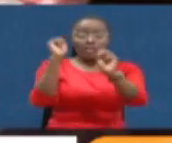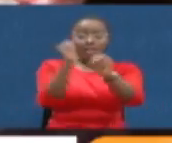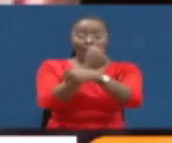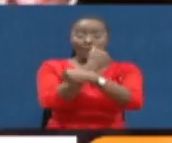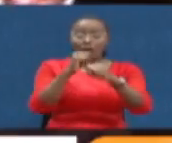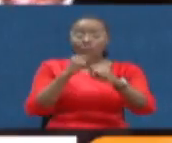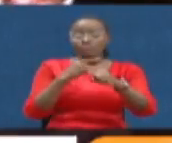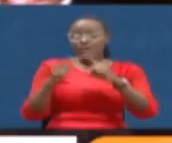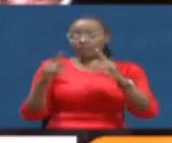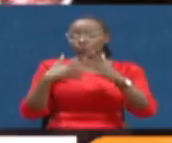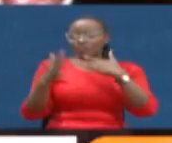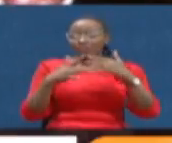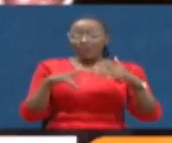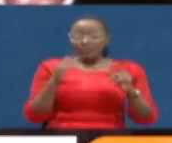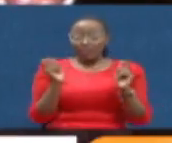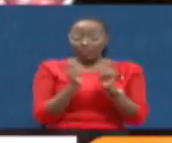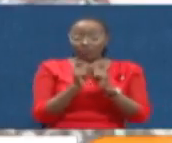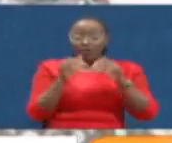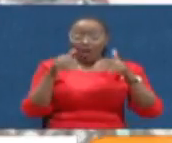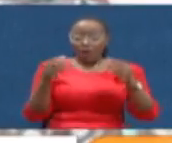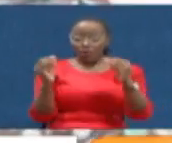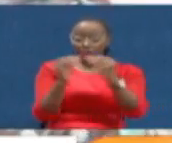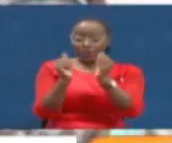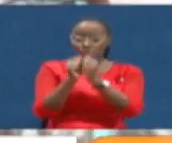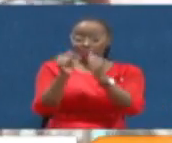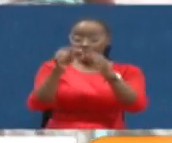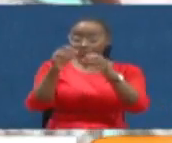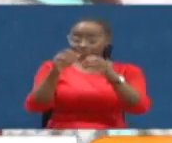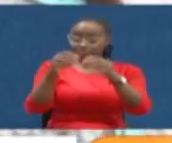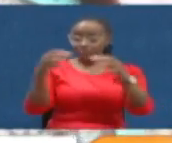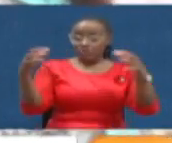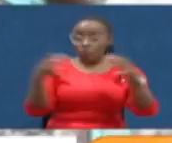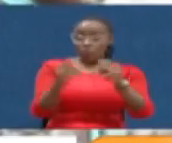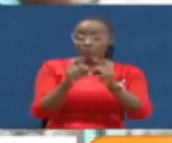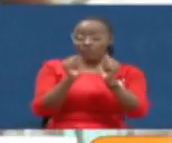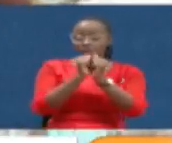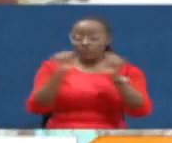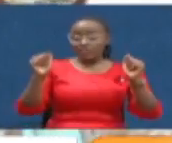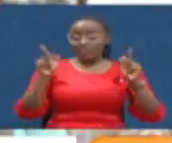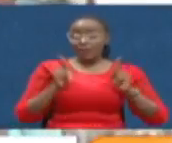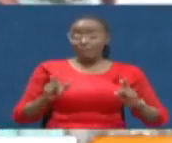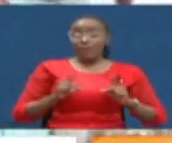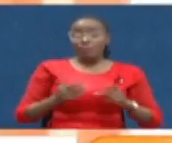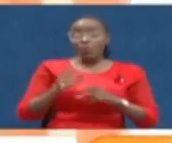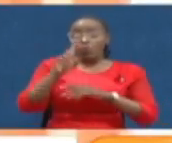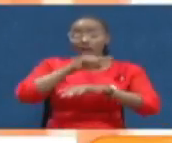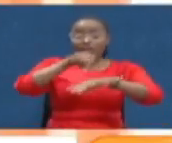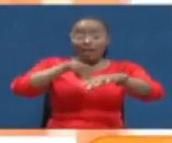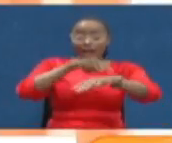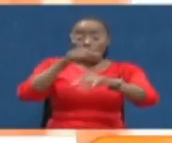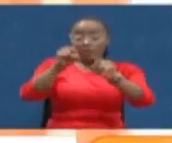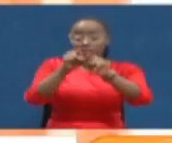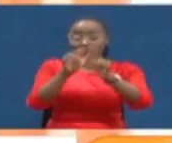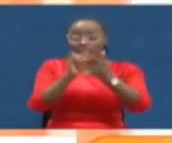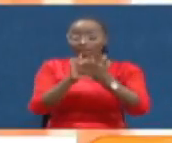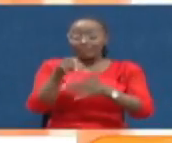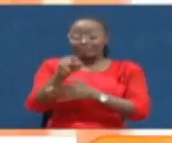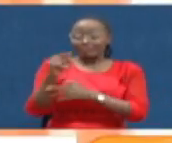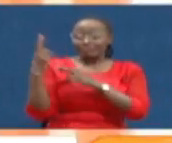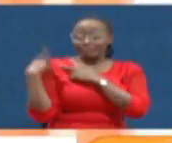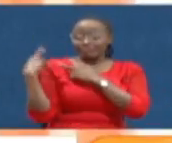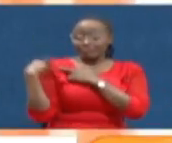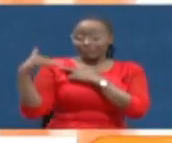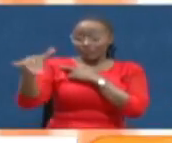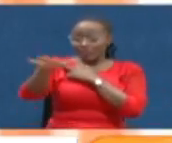na kinachowatia machungu ni jinsi walivyokumbana na genge hilo la watu 15 hivi. Kwa zaidi ya saa moja walitawala mitaa ya